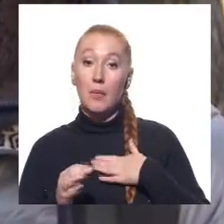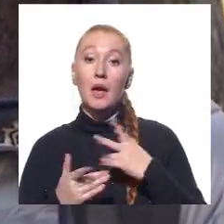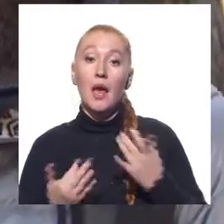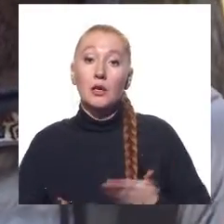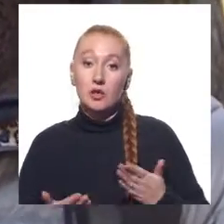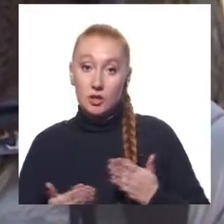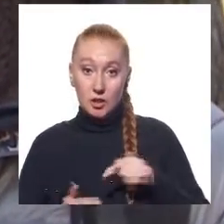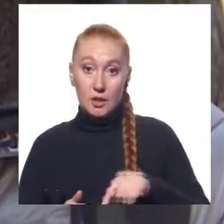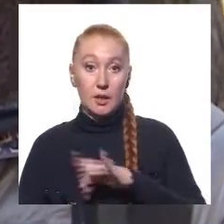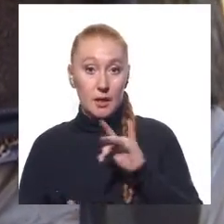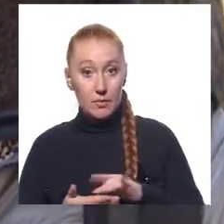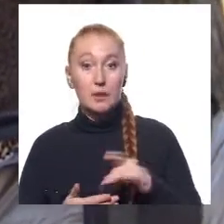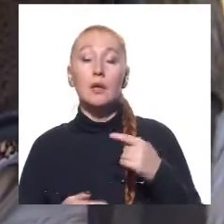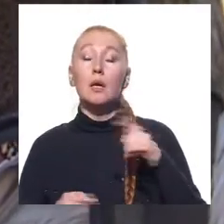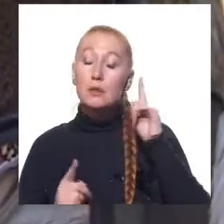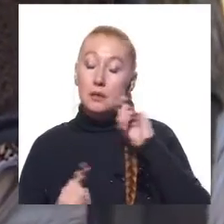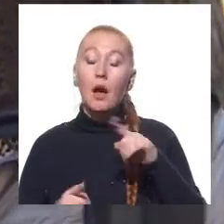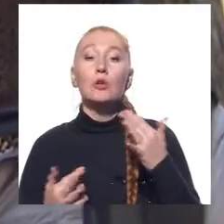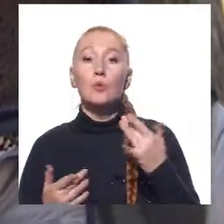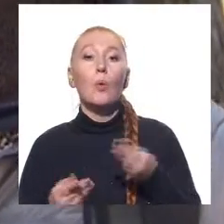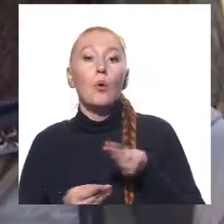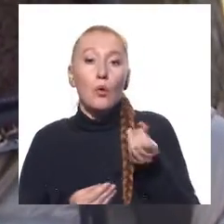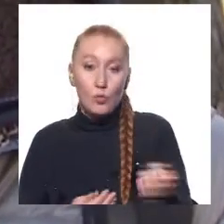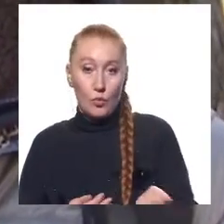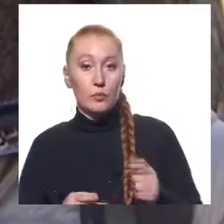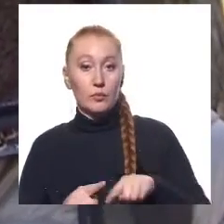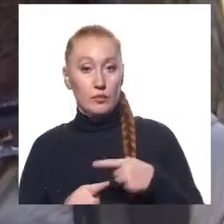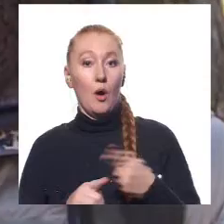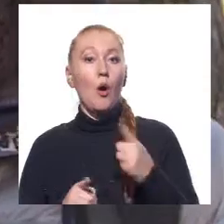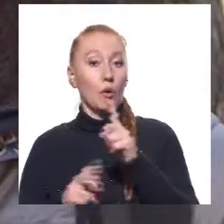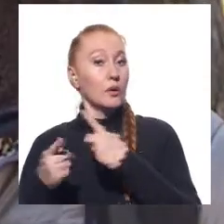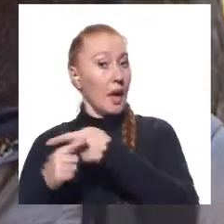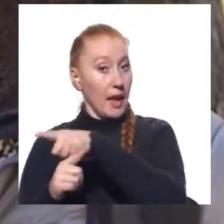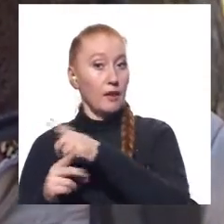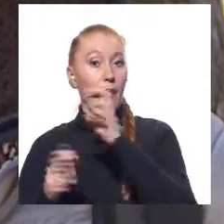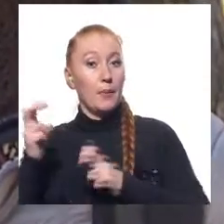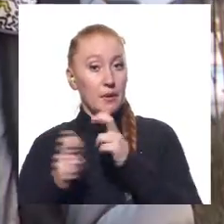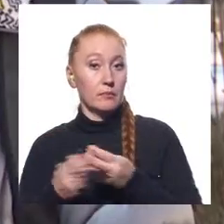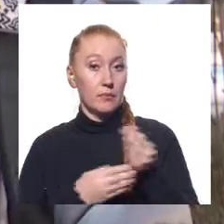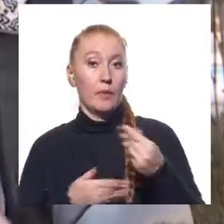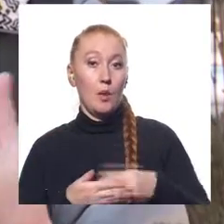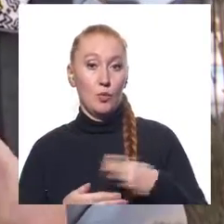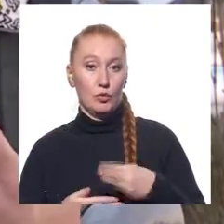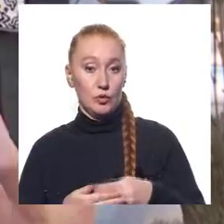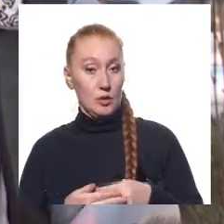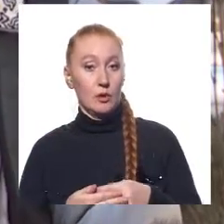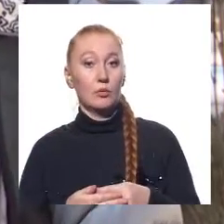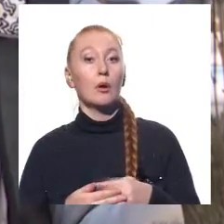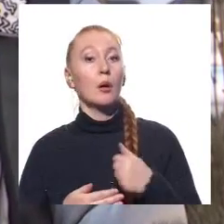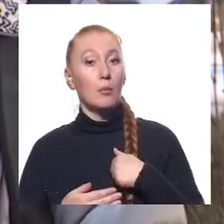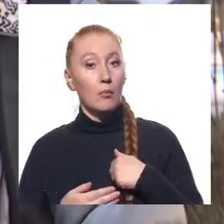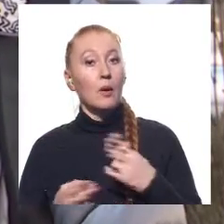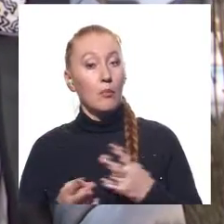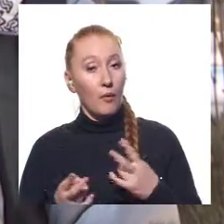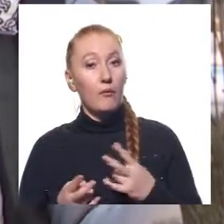міста, маємо знати, скільки коштів від цього підприємства надходить до бюджету. То ми